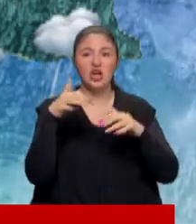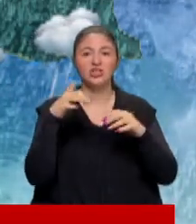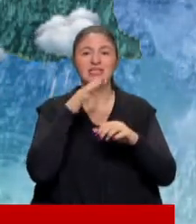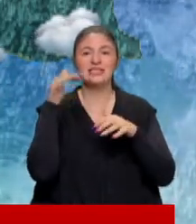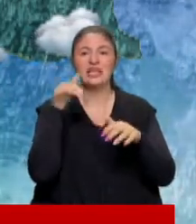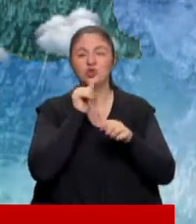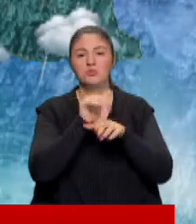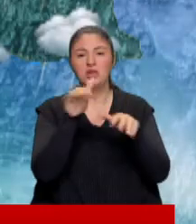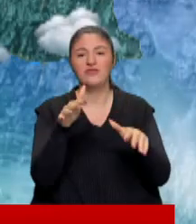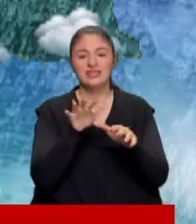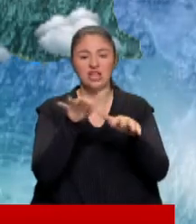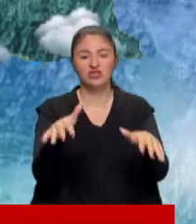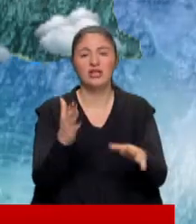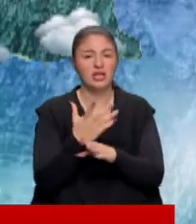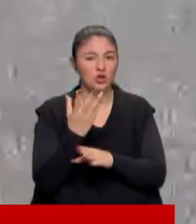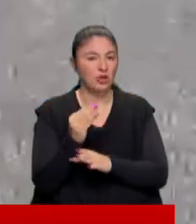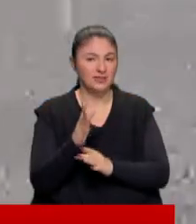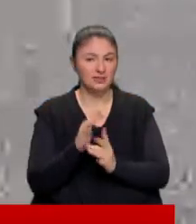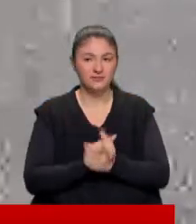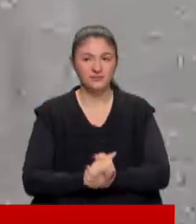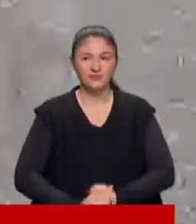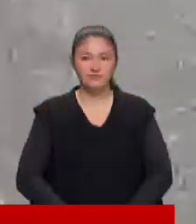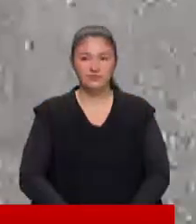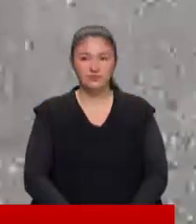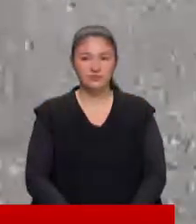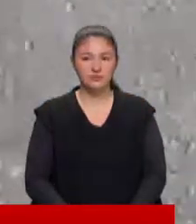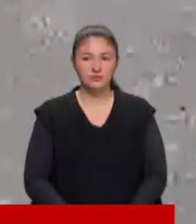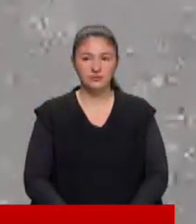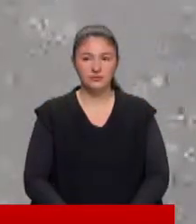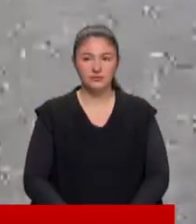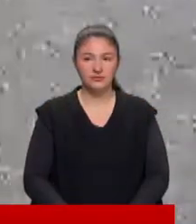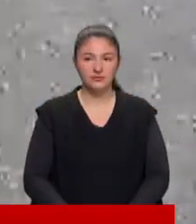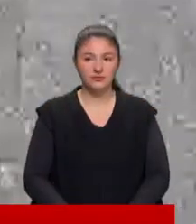yağışlar sel, su baskını ve taşkınlara sebep olabilir.